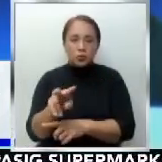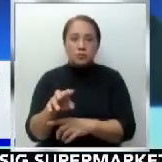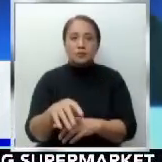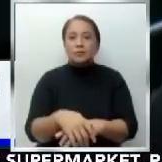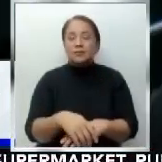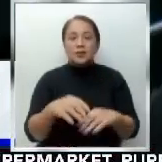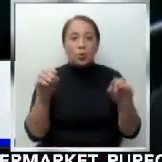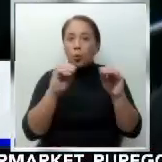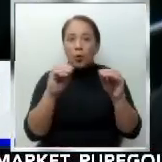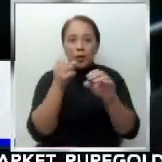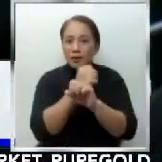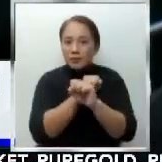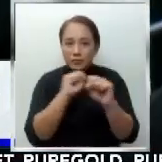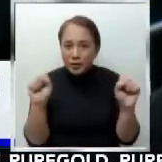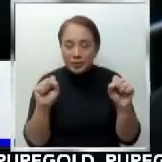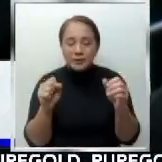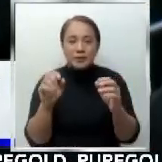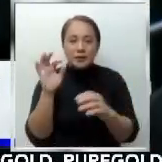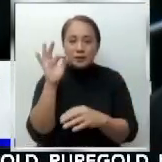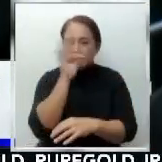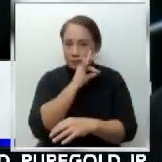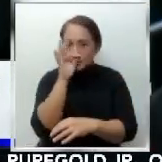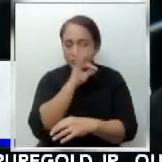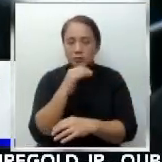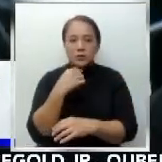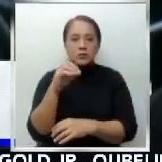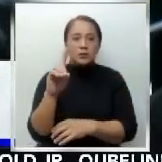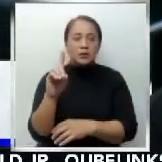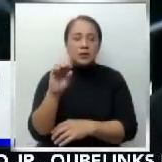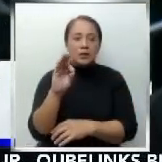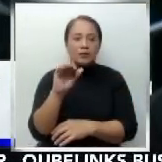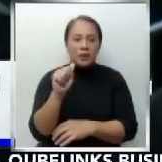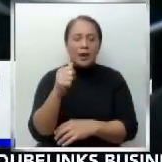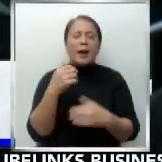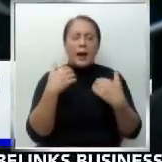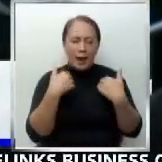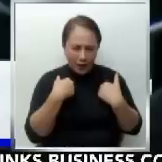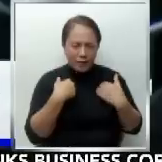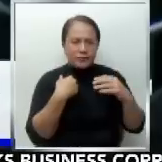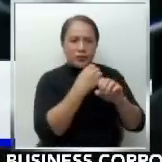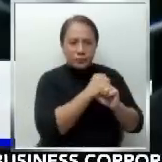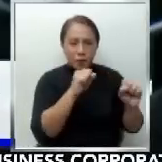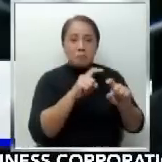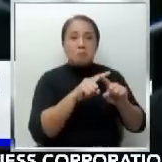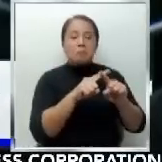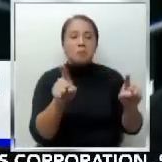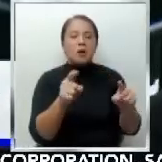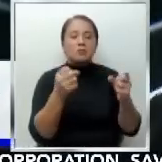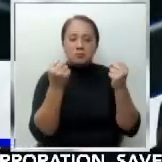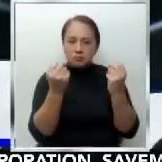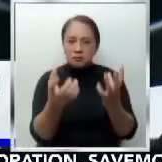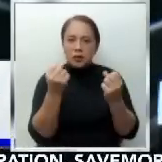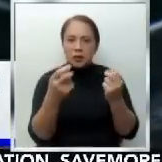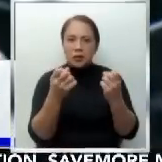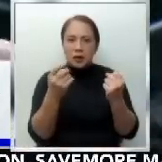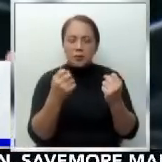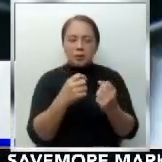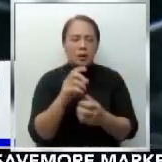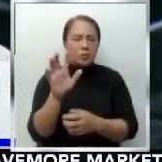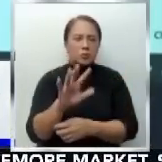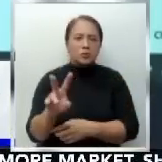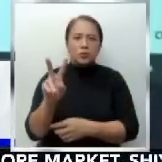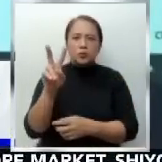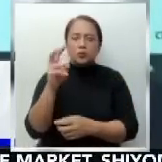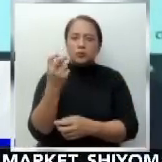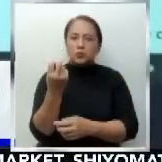mga Pilipino. Sabi ng DFA, meron namang mga naa-acquit. Pero aminadong marami na ang nasa isang dosena sa loob ng isang buong